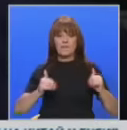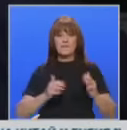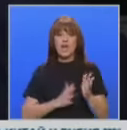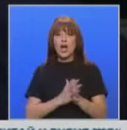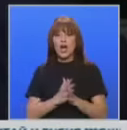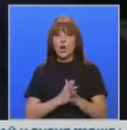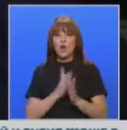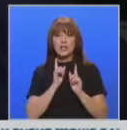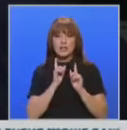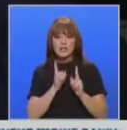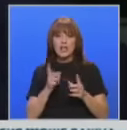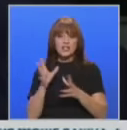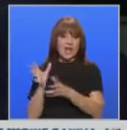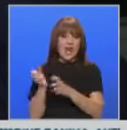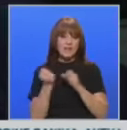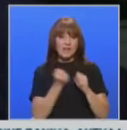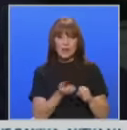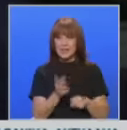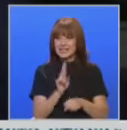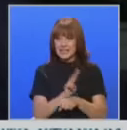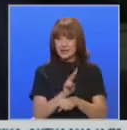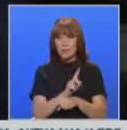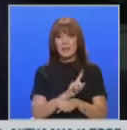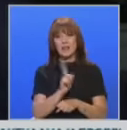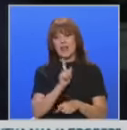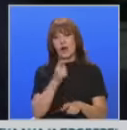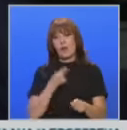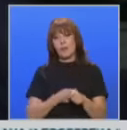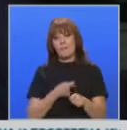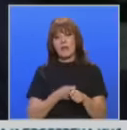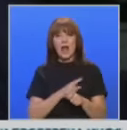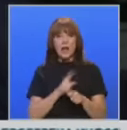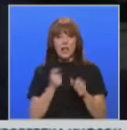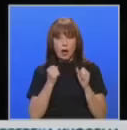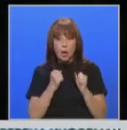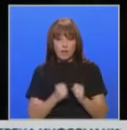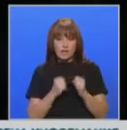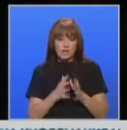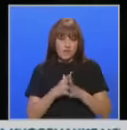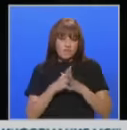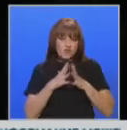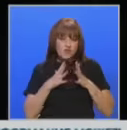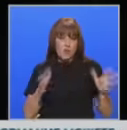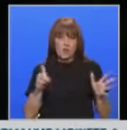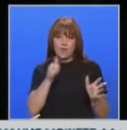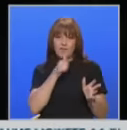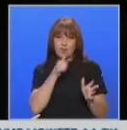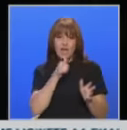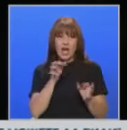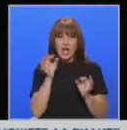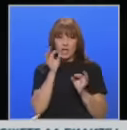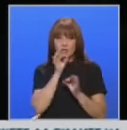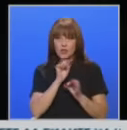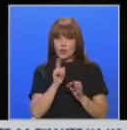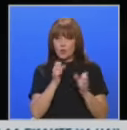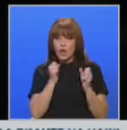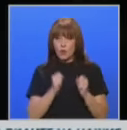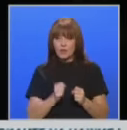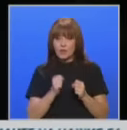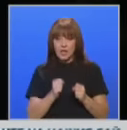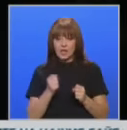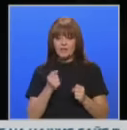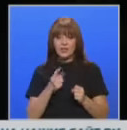Хората трябваше да се евакуират след обяд, но не са го направили. Не са очаквали толкова много вода. Никой не очакваше да се стигне до тук с нощи.